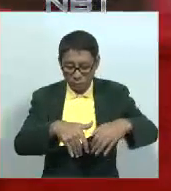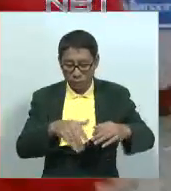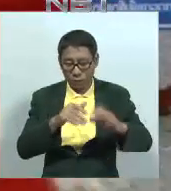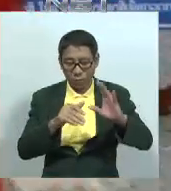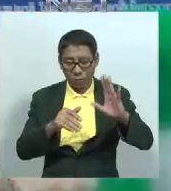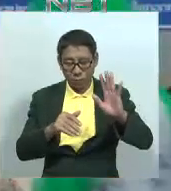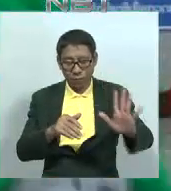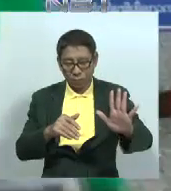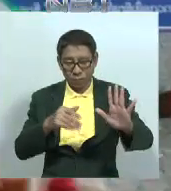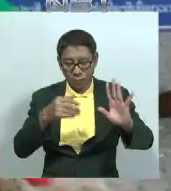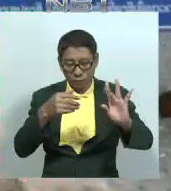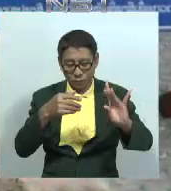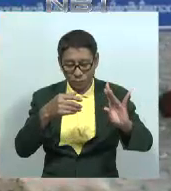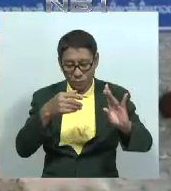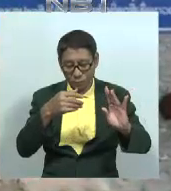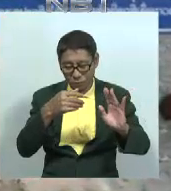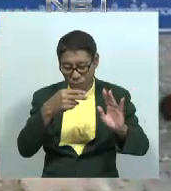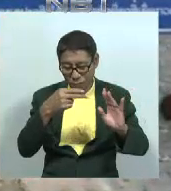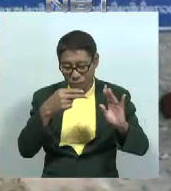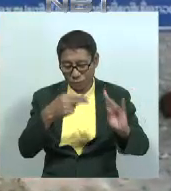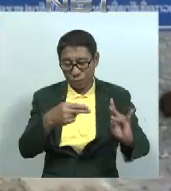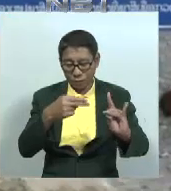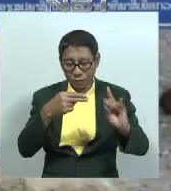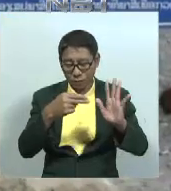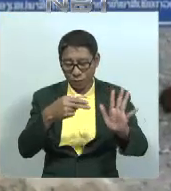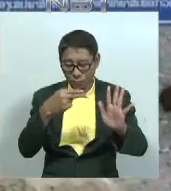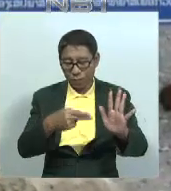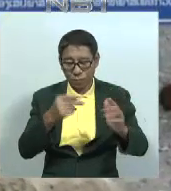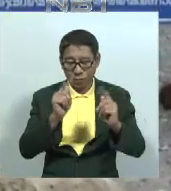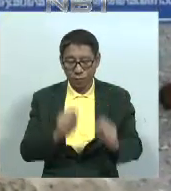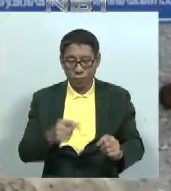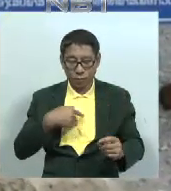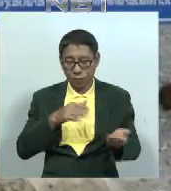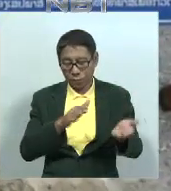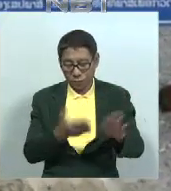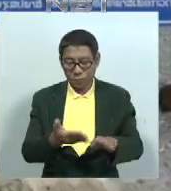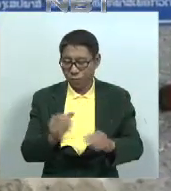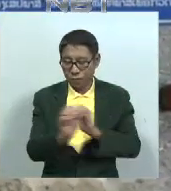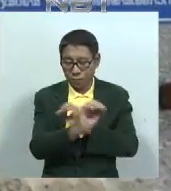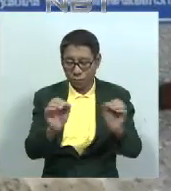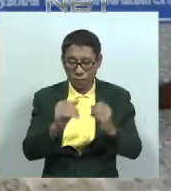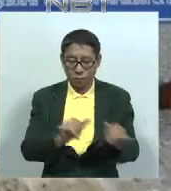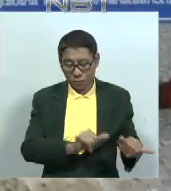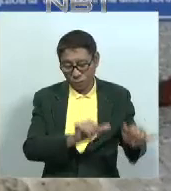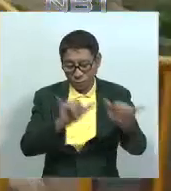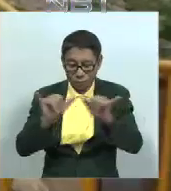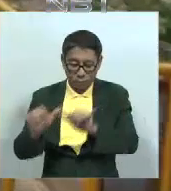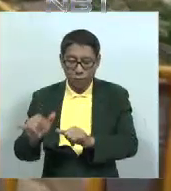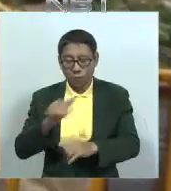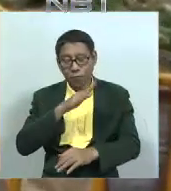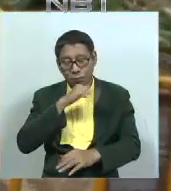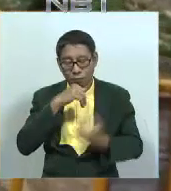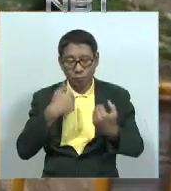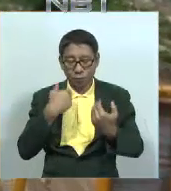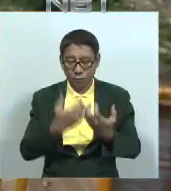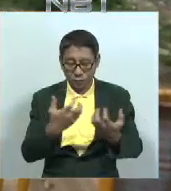งหมด 50,000 ตัวแล้วก็ยังไม่พบว่าสุกรในฟาร์มนั้นมีอาการป่วยหรือว่าตายค่ะส่วนมาตรการควบคุมการขนย้ายสุกรซากสุกรร